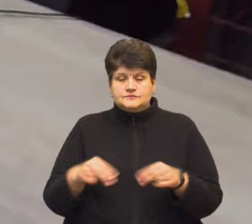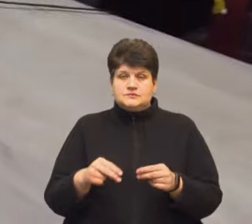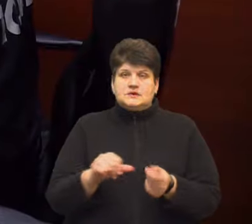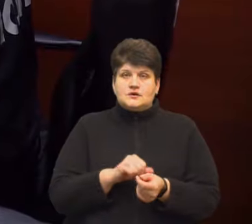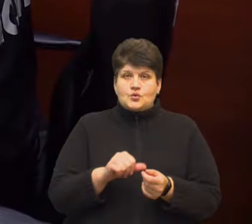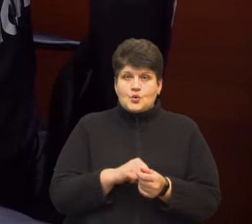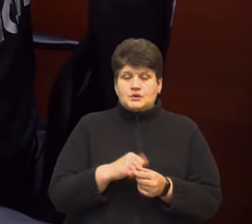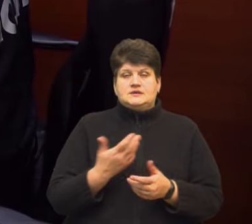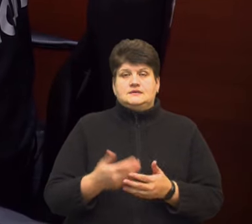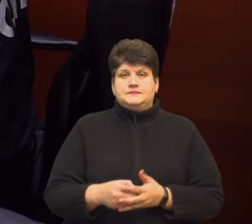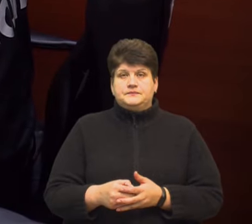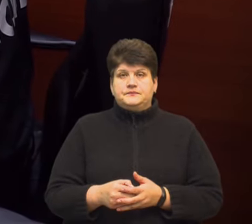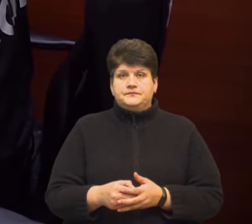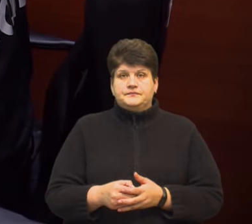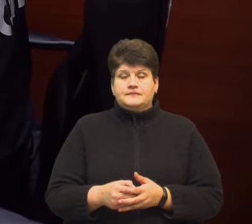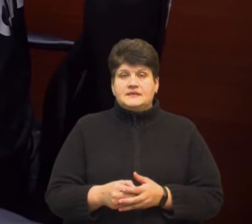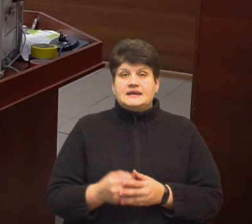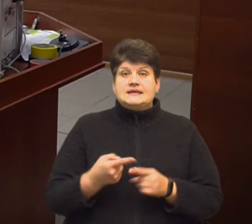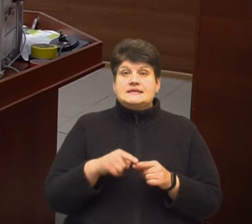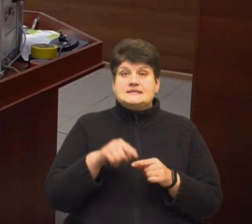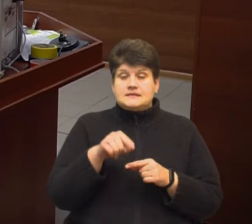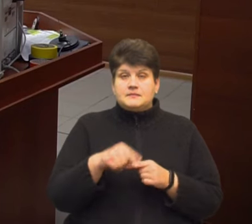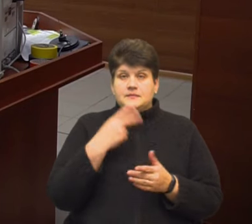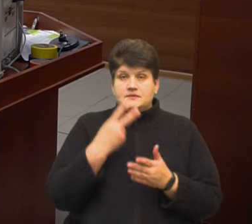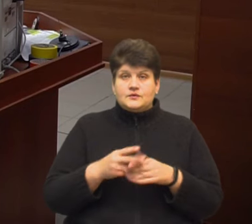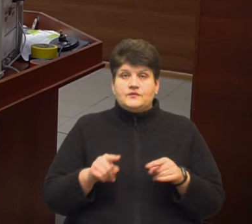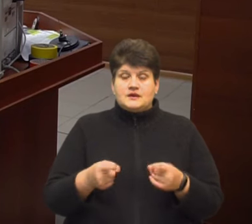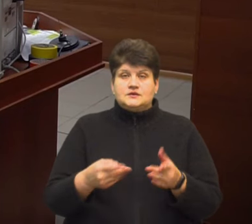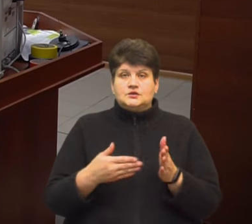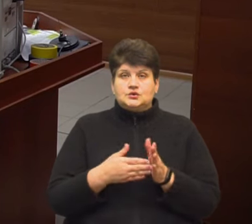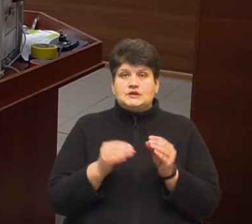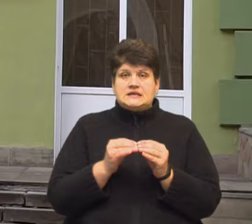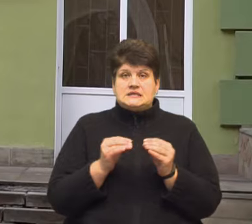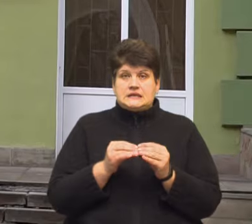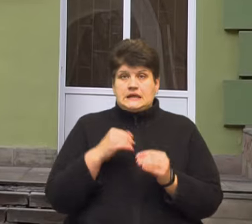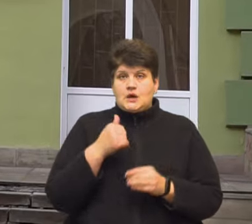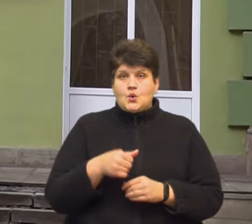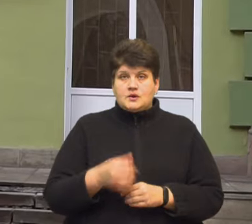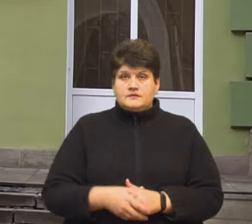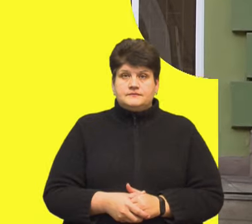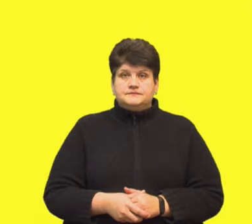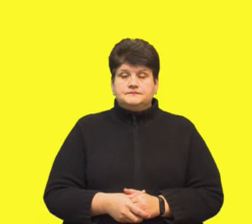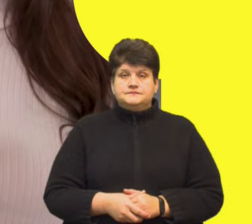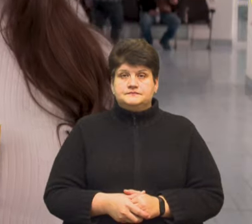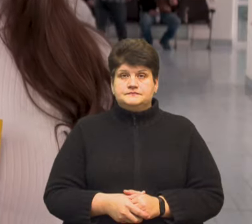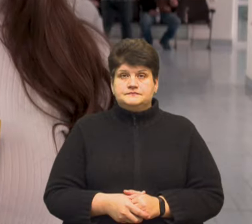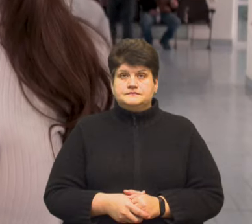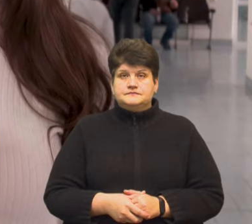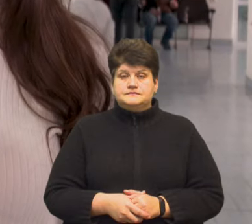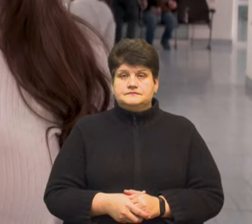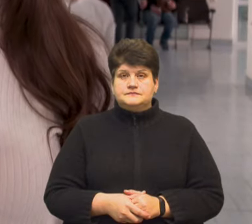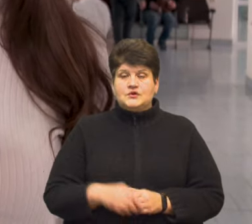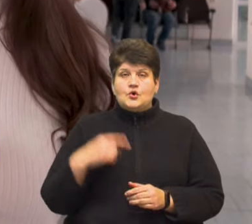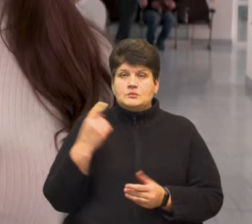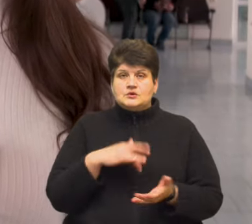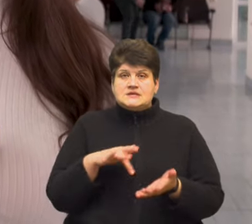та психотропних речовин санкція статті передбачає ув'язнення до 10 років у обласному центрі